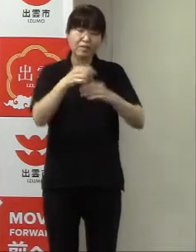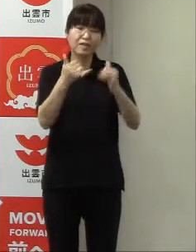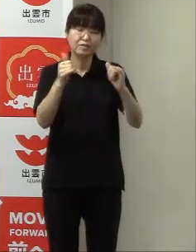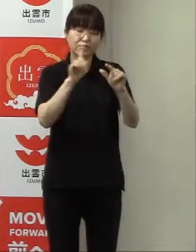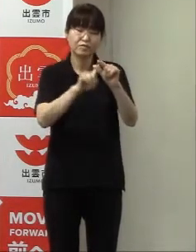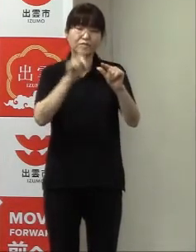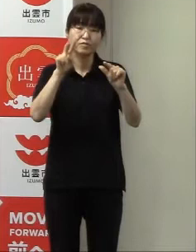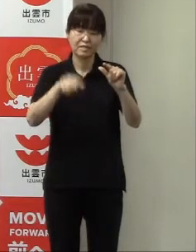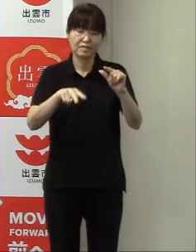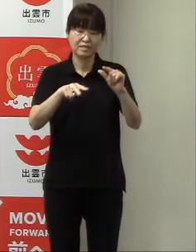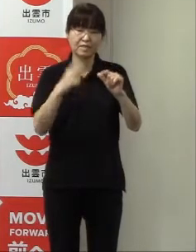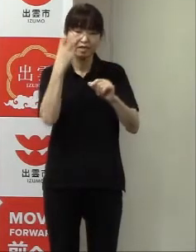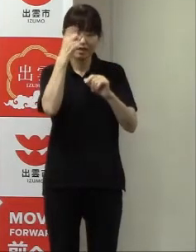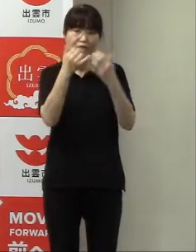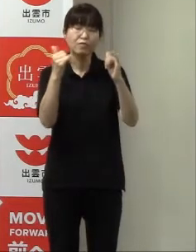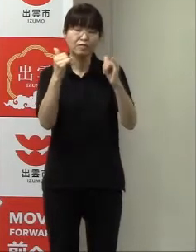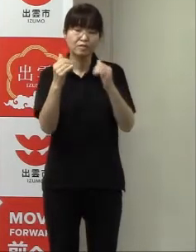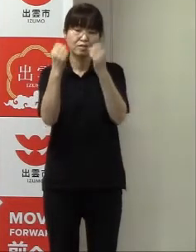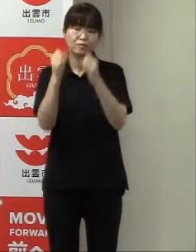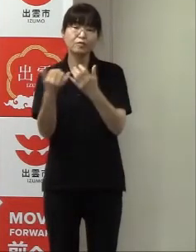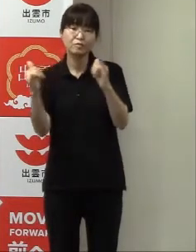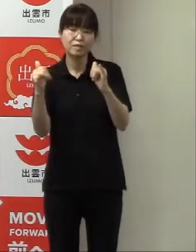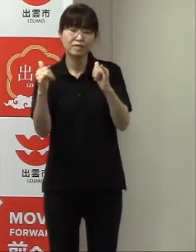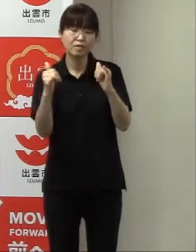国人住民と市内企業